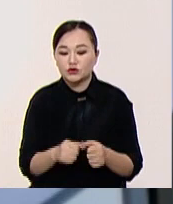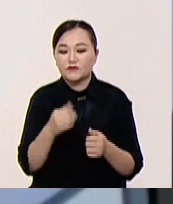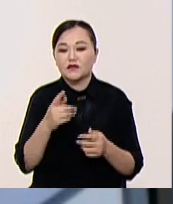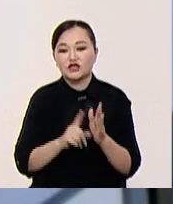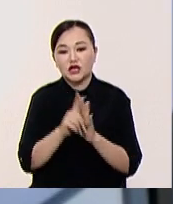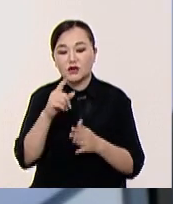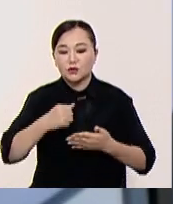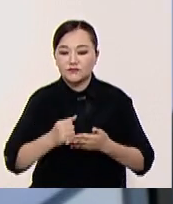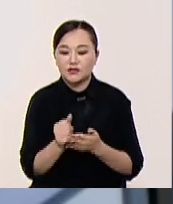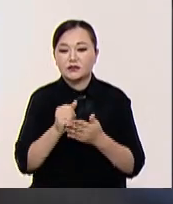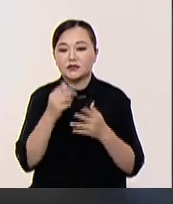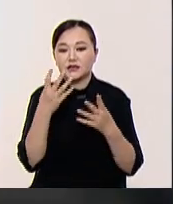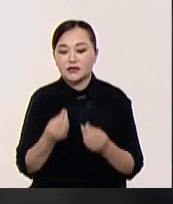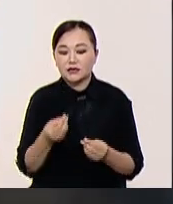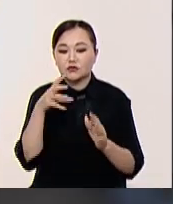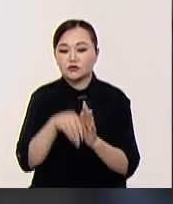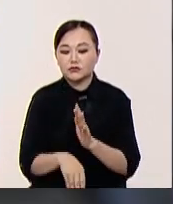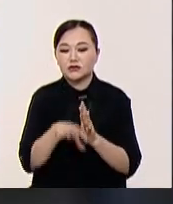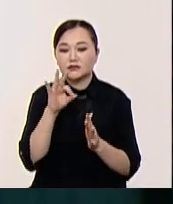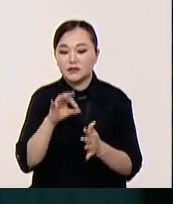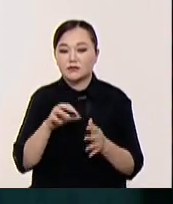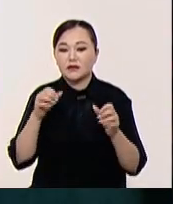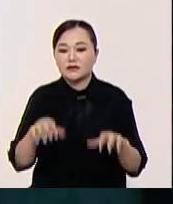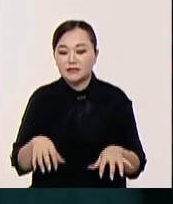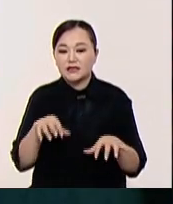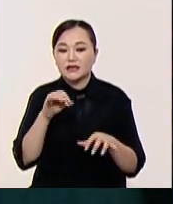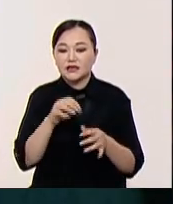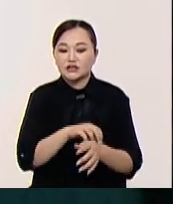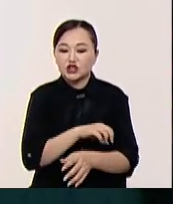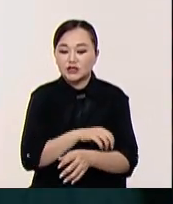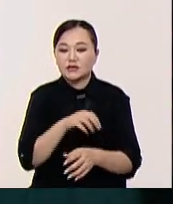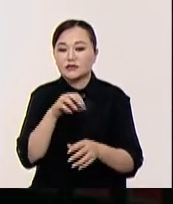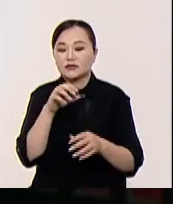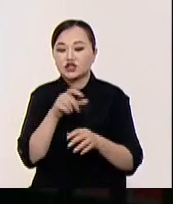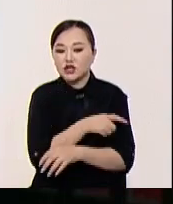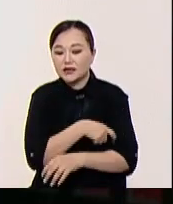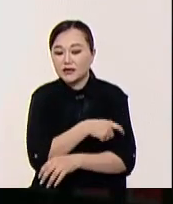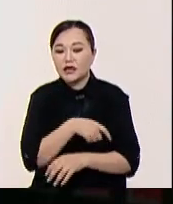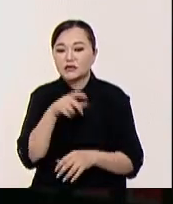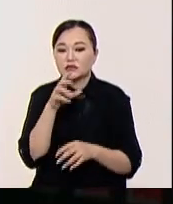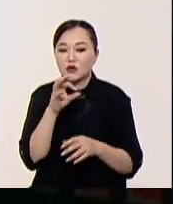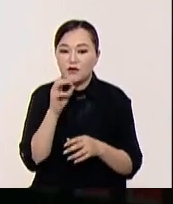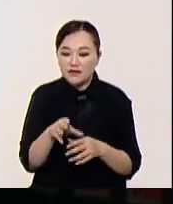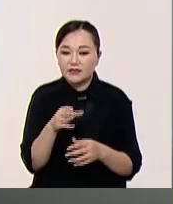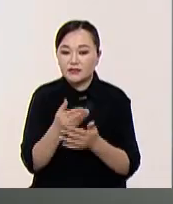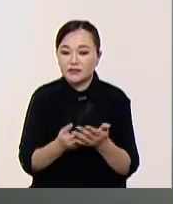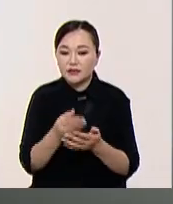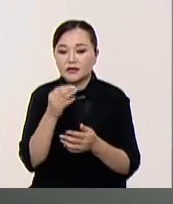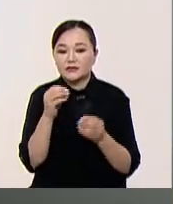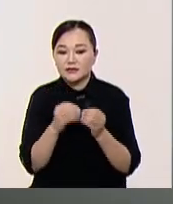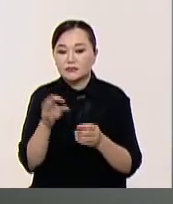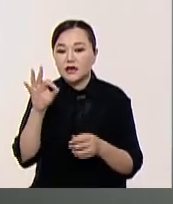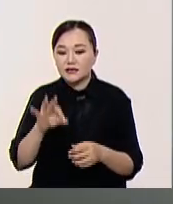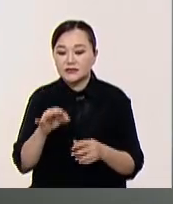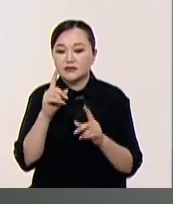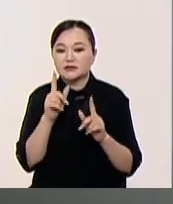необходимо утвердить повестку дня, включая избрание председателя, членов советов и других. Здесь 10% собственников должны